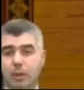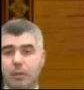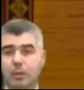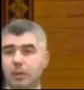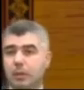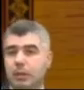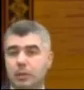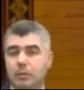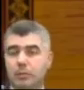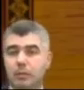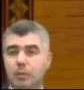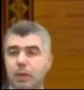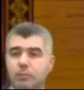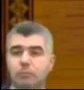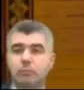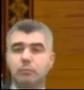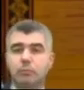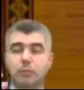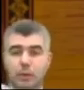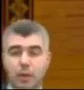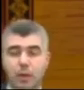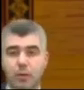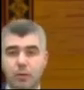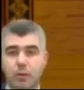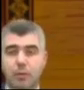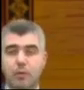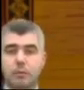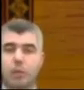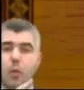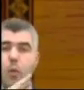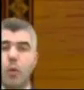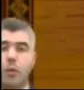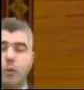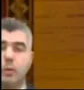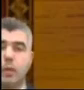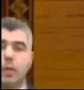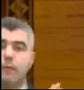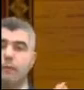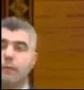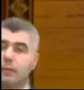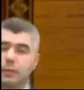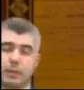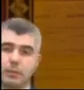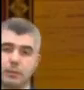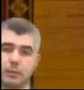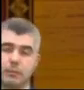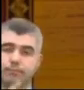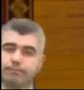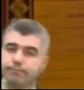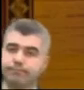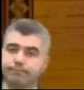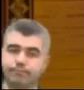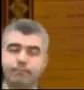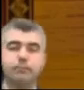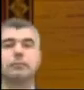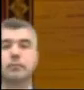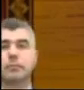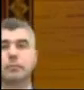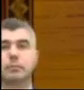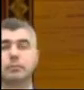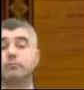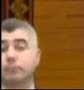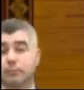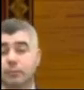هجوما همجيا قامت به حماس ضد إسرائيل وضد شعبها، وإسرائيل لها الحق في الدفاع